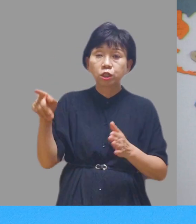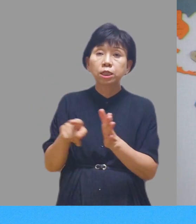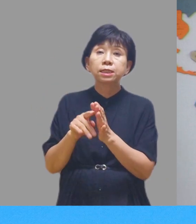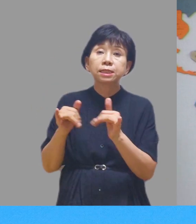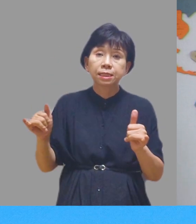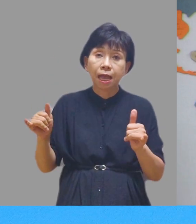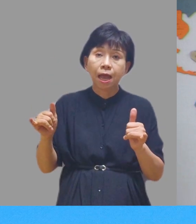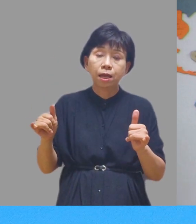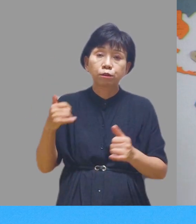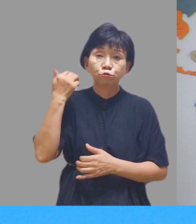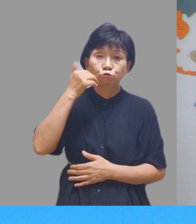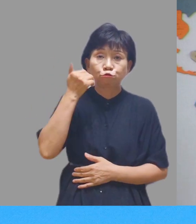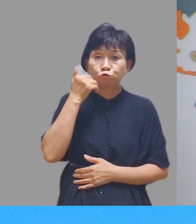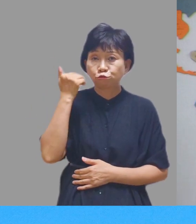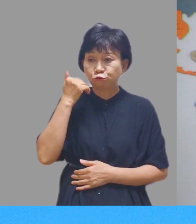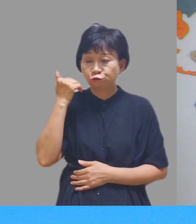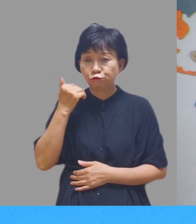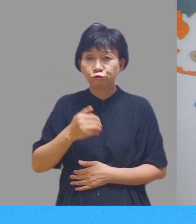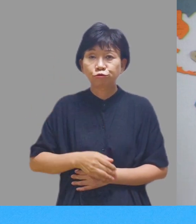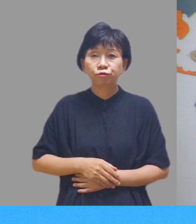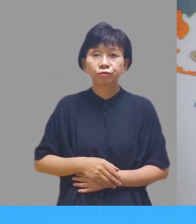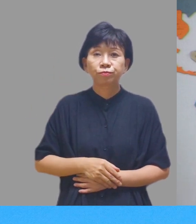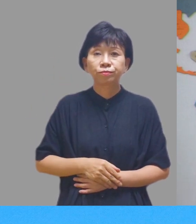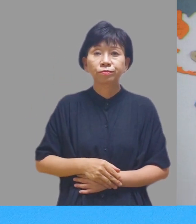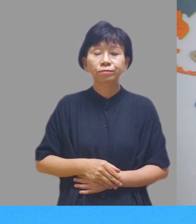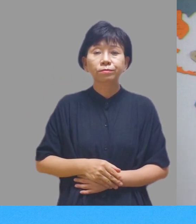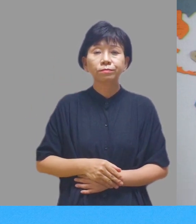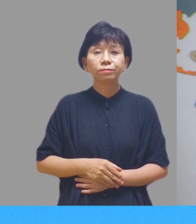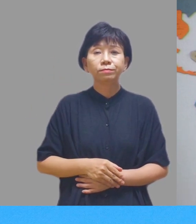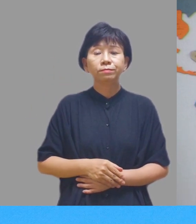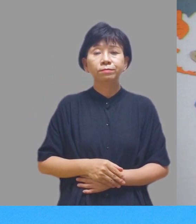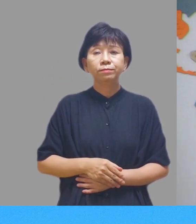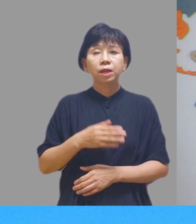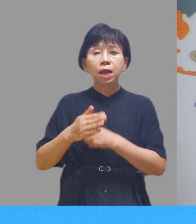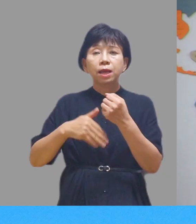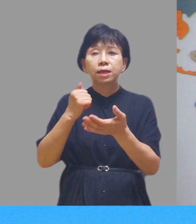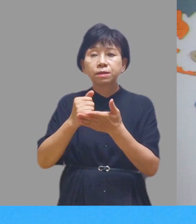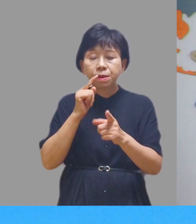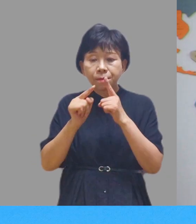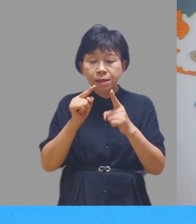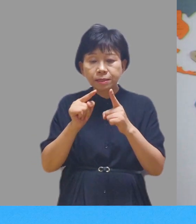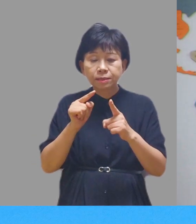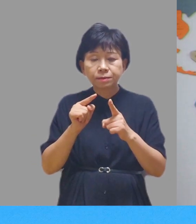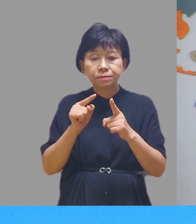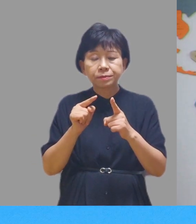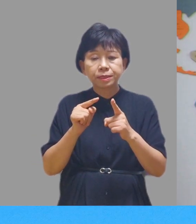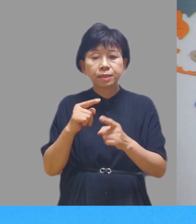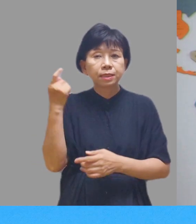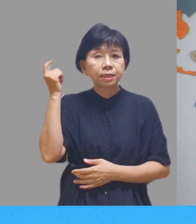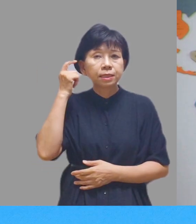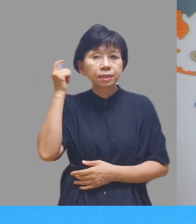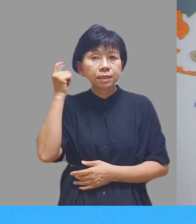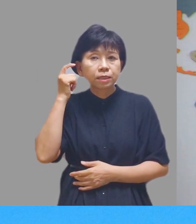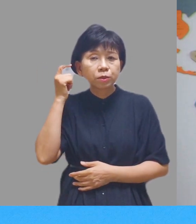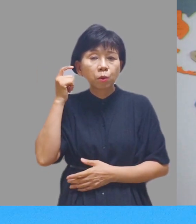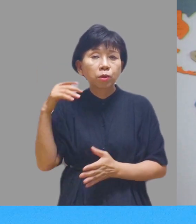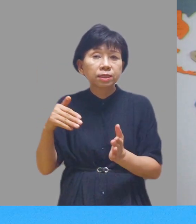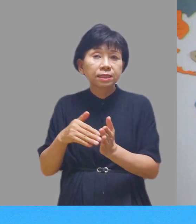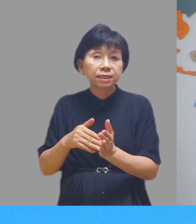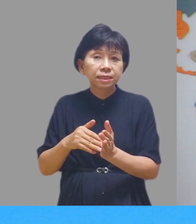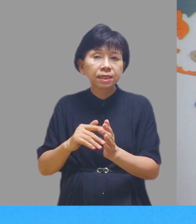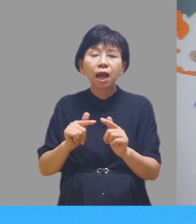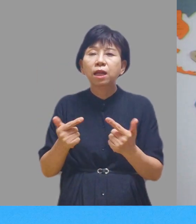신앙의 단계에 있는 분들은 누구일까요? 하나님의 말씀을 단순히 듣는 데서 멈추지